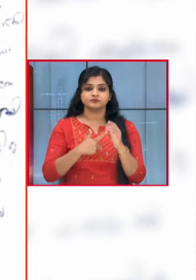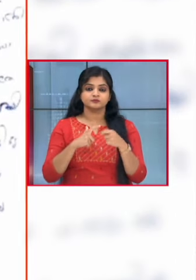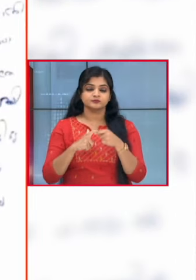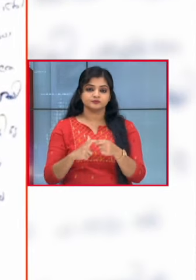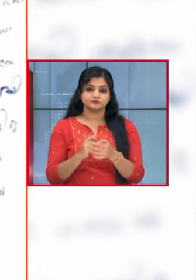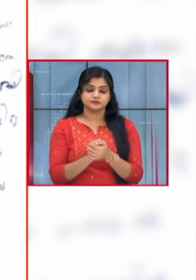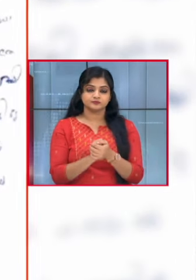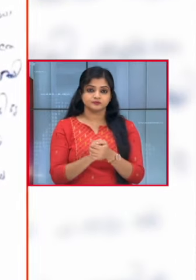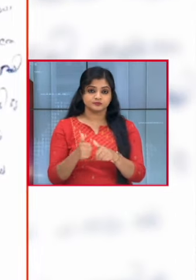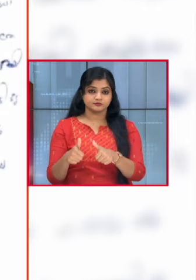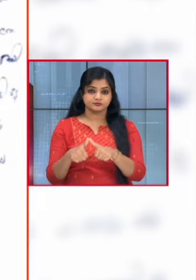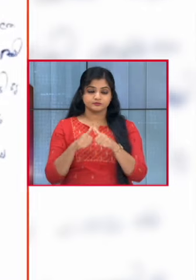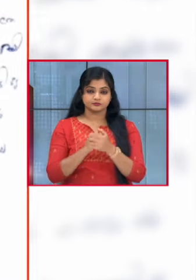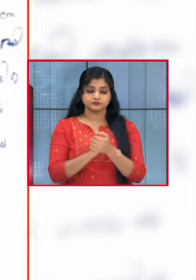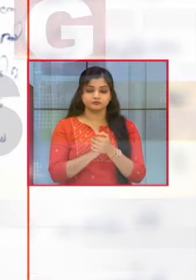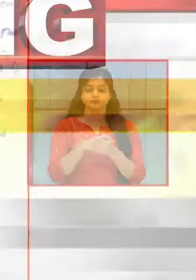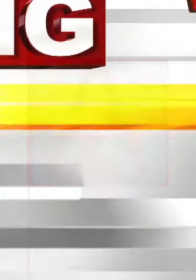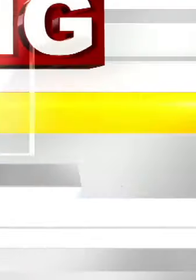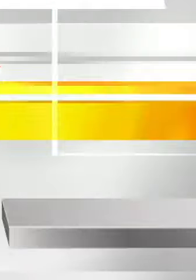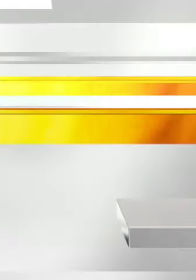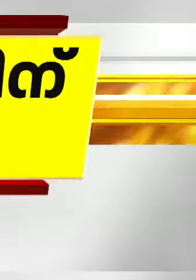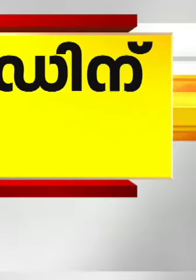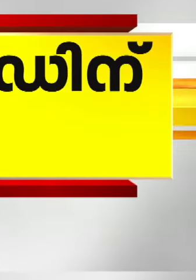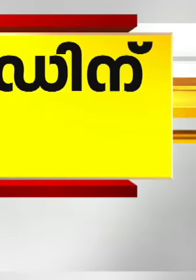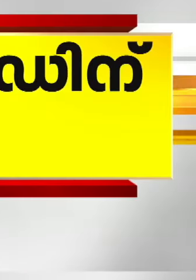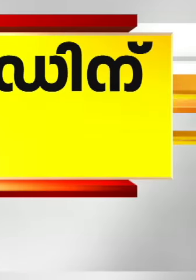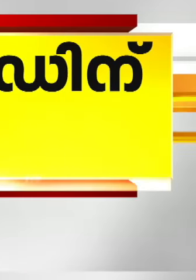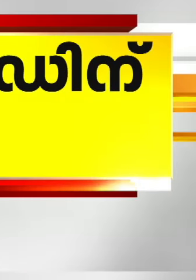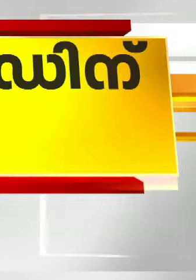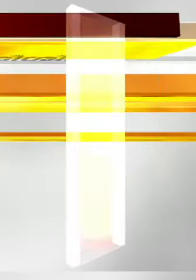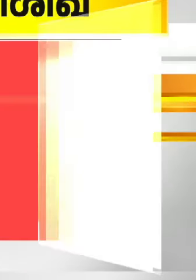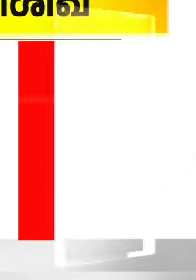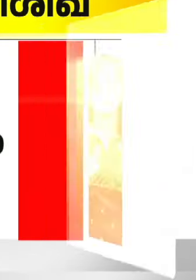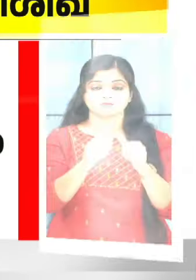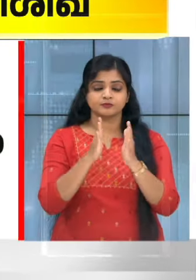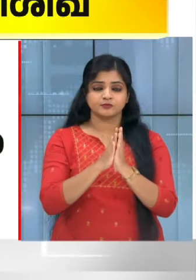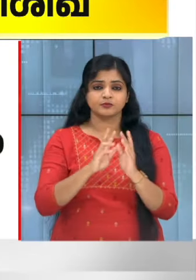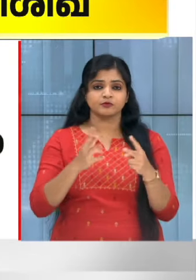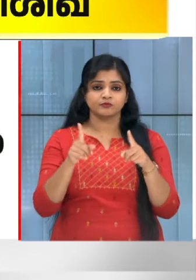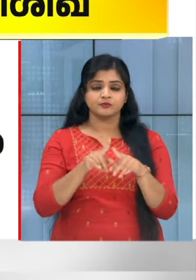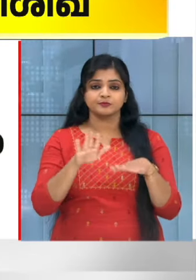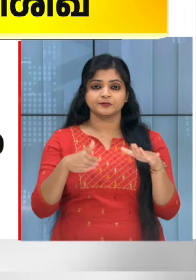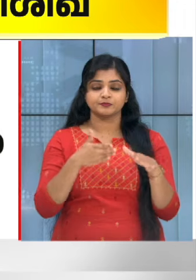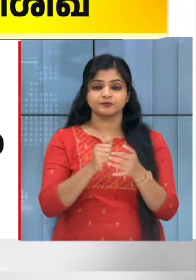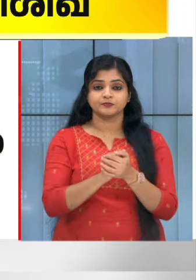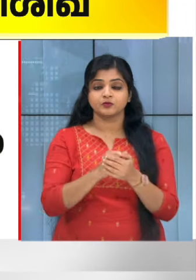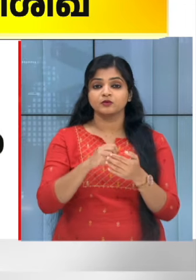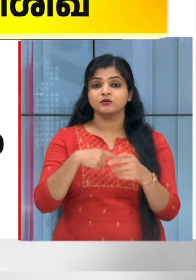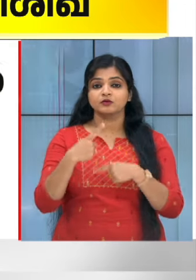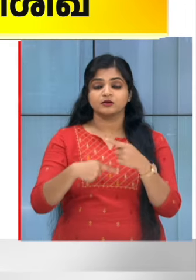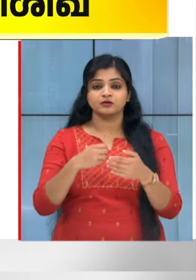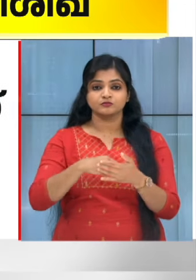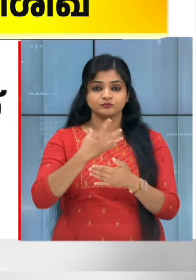ഗോകുൽ, ശ്രീപത്മനാഭസ്വാമി ക്ഷേത്രത്തിൽ ആണ് ഇപ്പോഴത്തെ ഇത്തരത്തിൽ അസാധാരണമായ ഒരു പ്രതിസന്ധി ഉണ്ടായിരിക്കുന്നത്. ക്ഷേത്രത്തിലേക്ക് നിത്യദാനത്തിലും